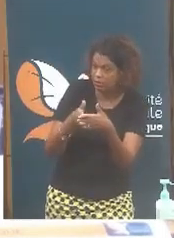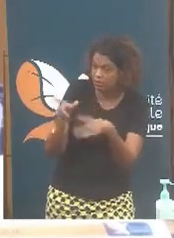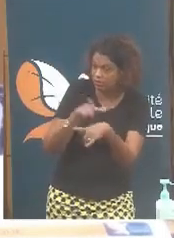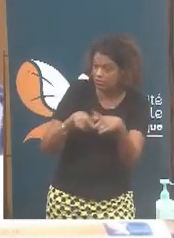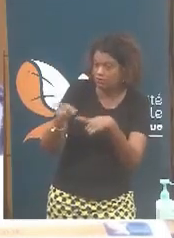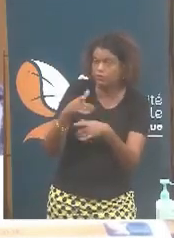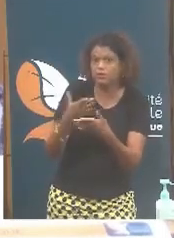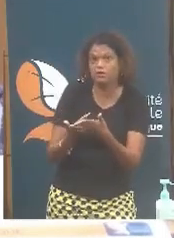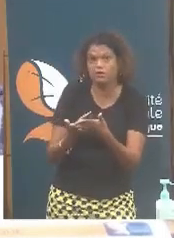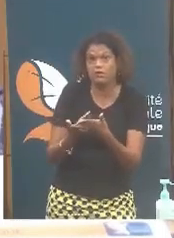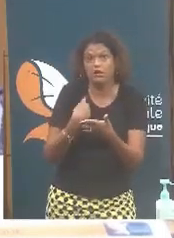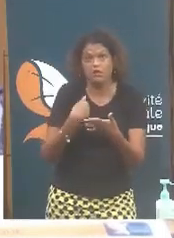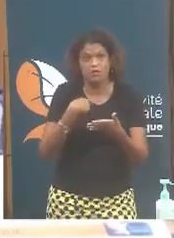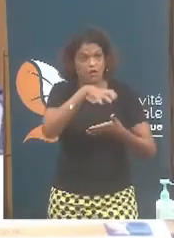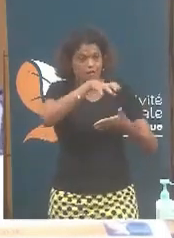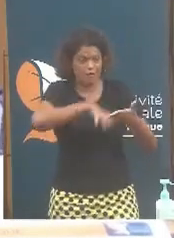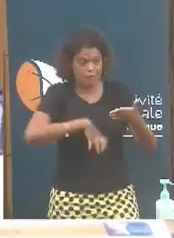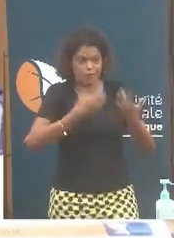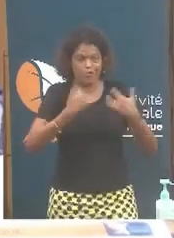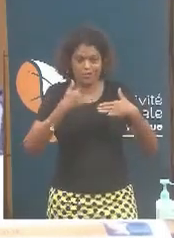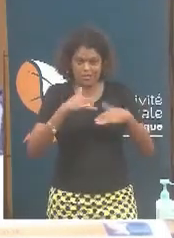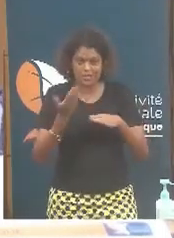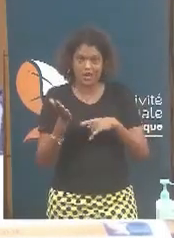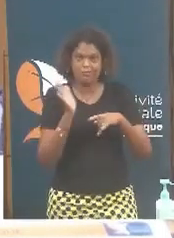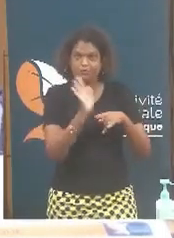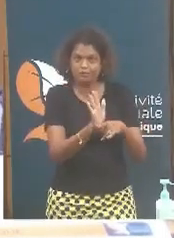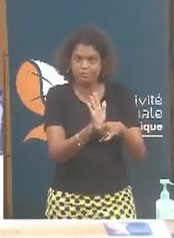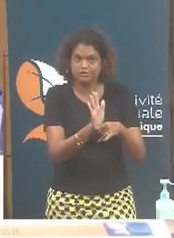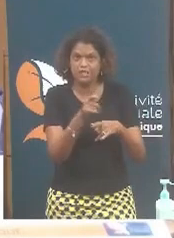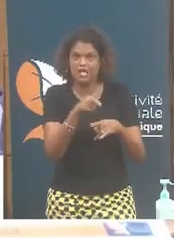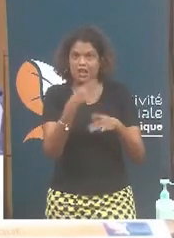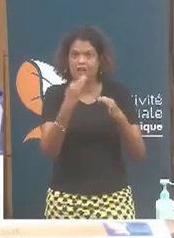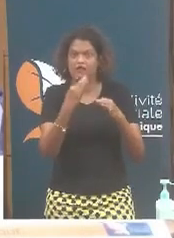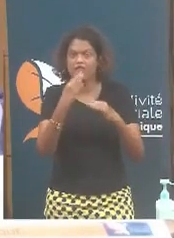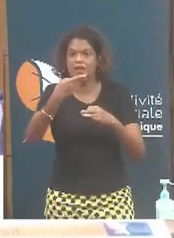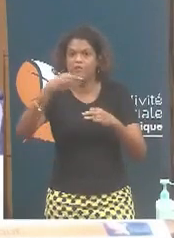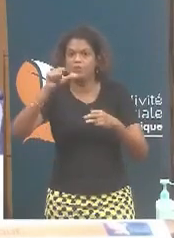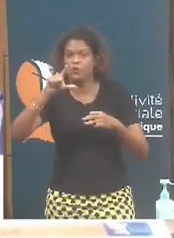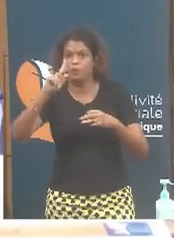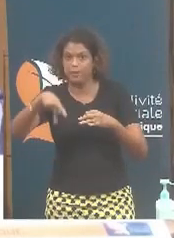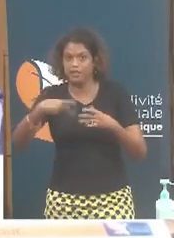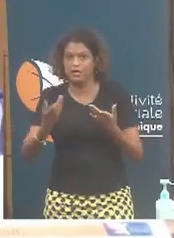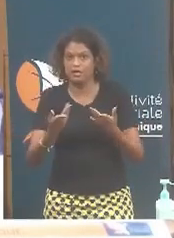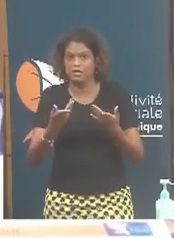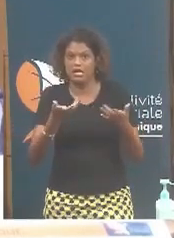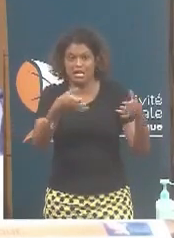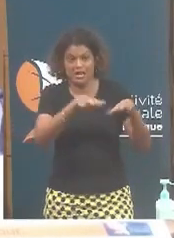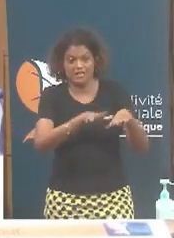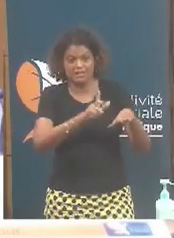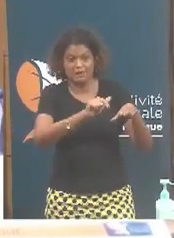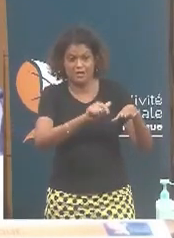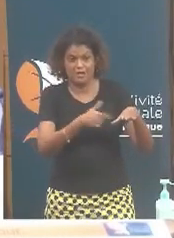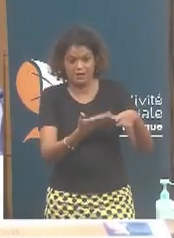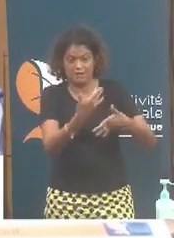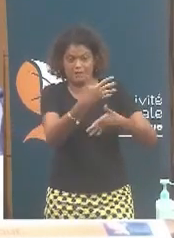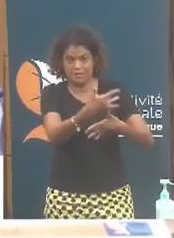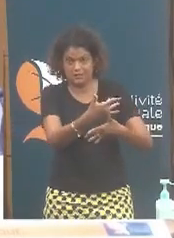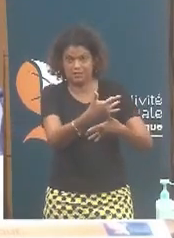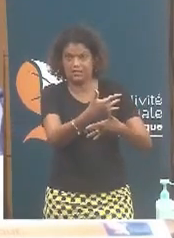J'ai eu à présenter un rapport ici au sujet de la N2P et l'Assemblée de